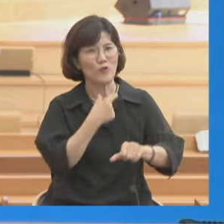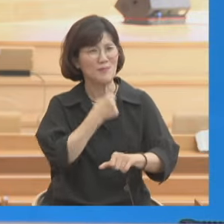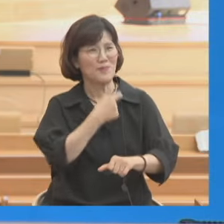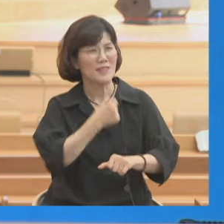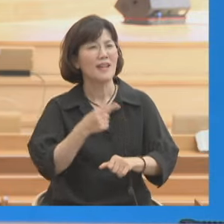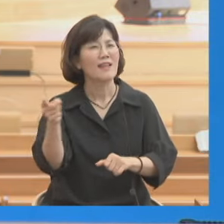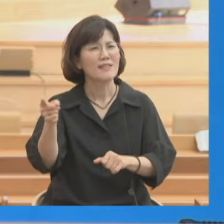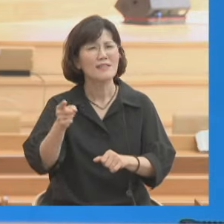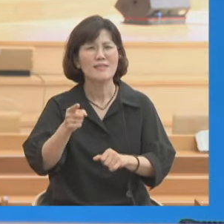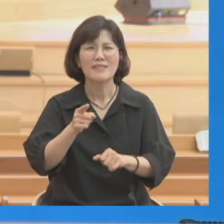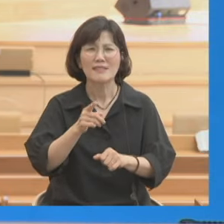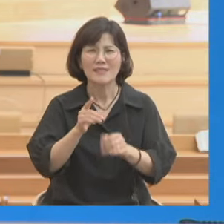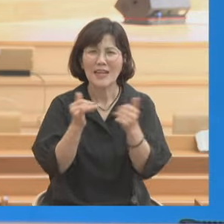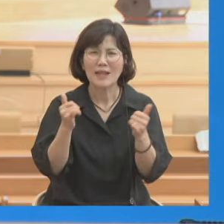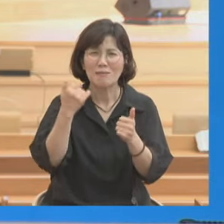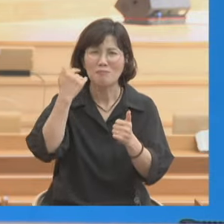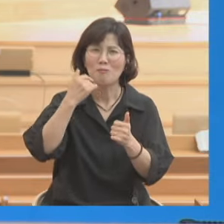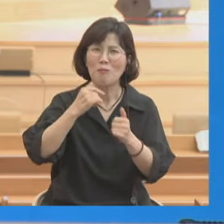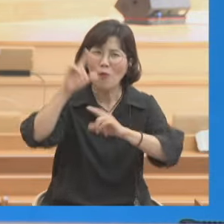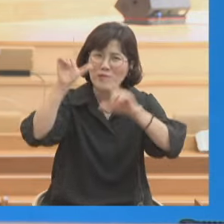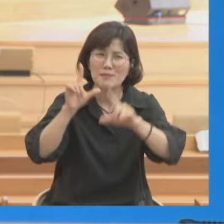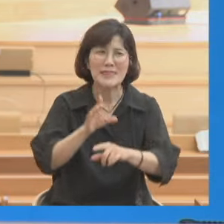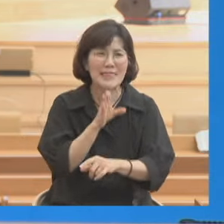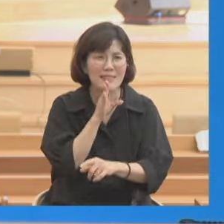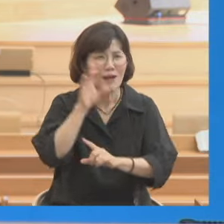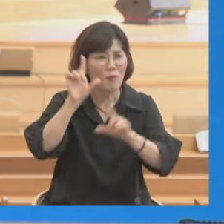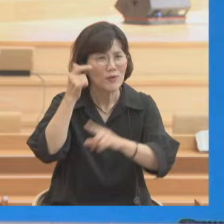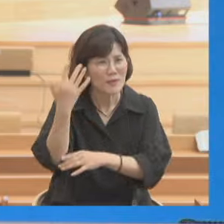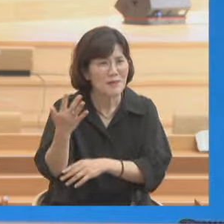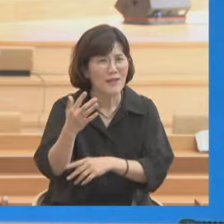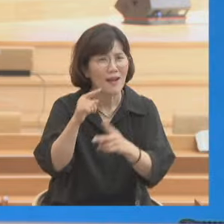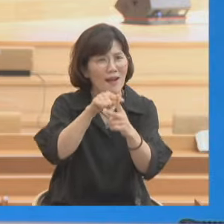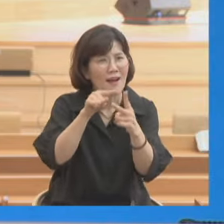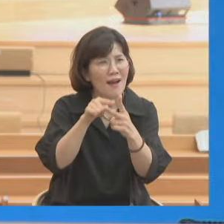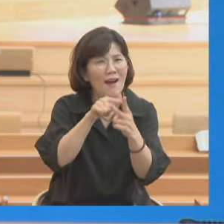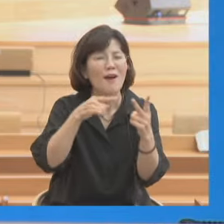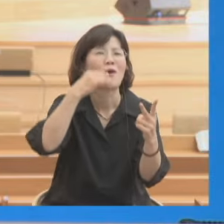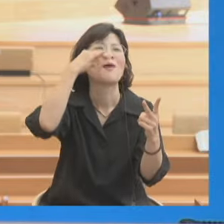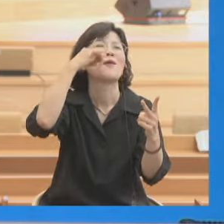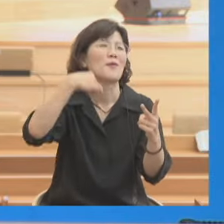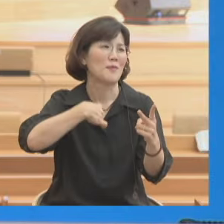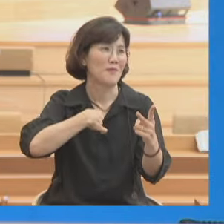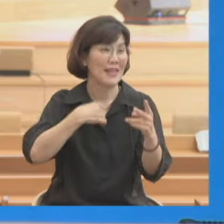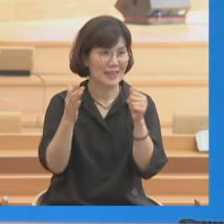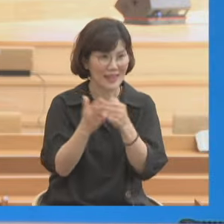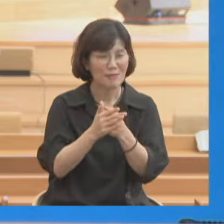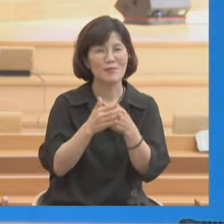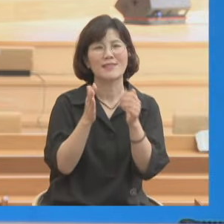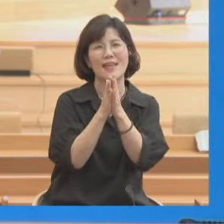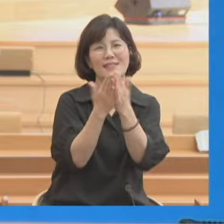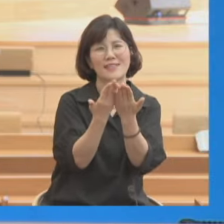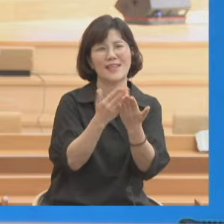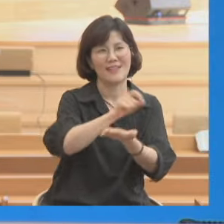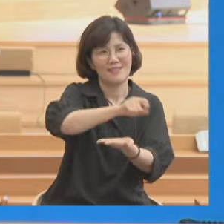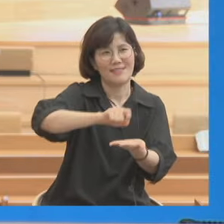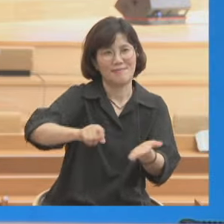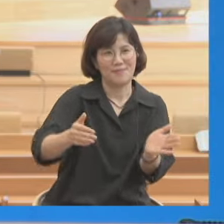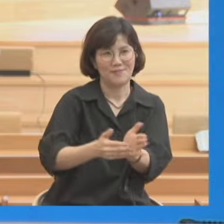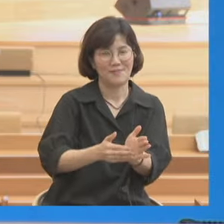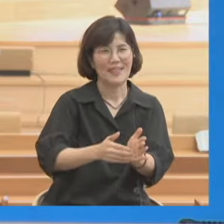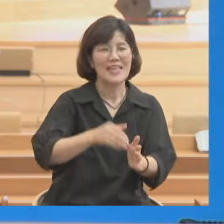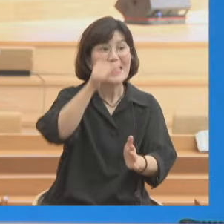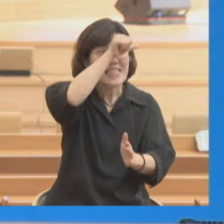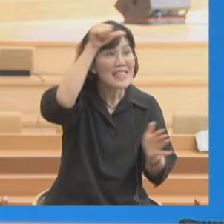모습일까? 어느 것일까? 그게 궁금하면서 쓴 책이 있습니다. 인생의 오를